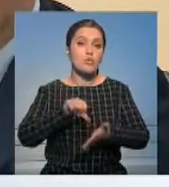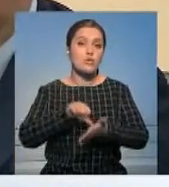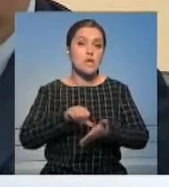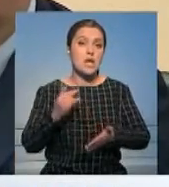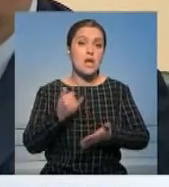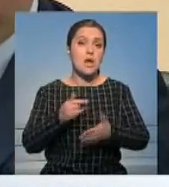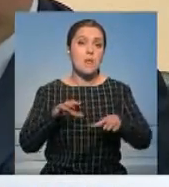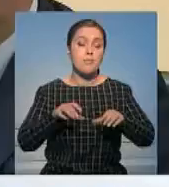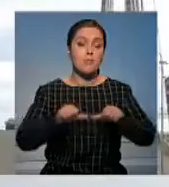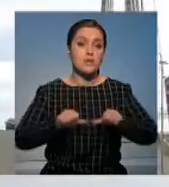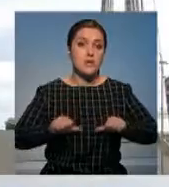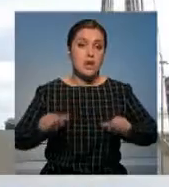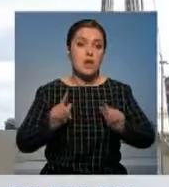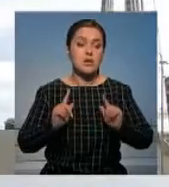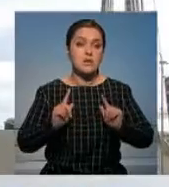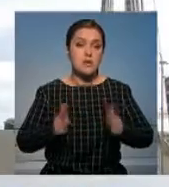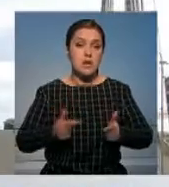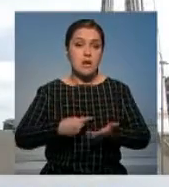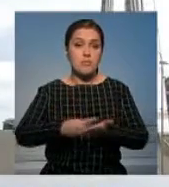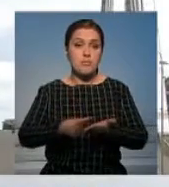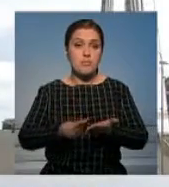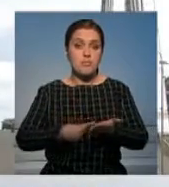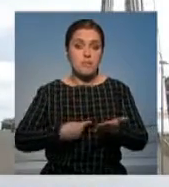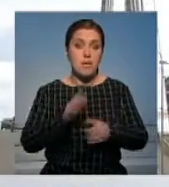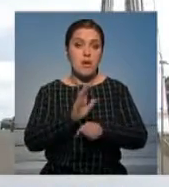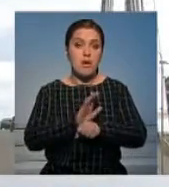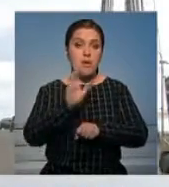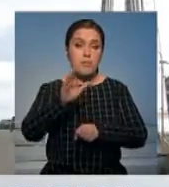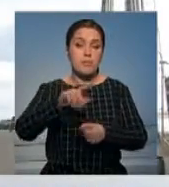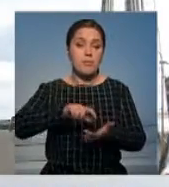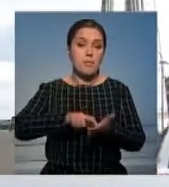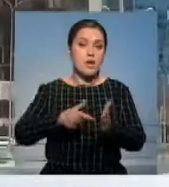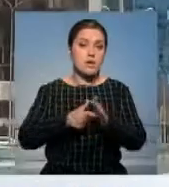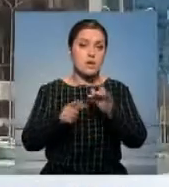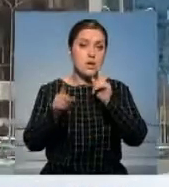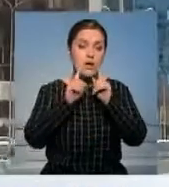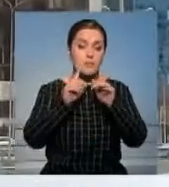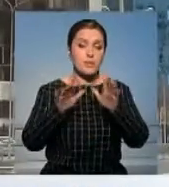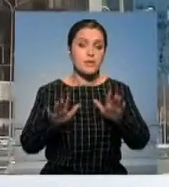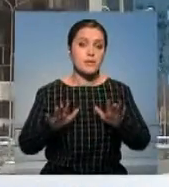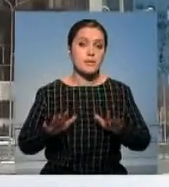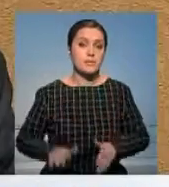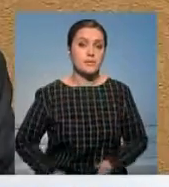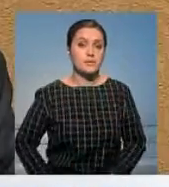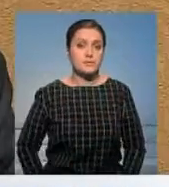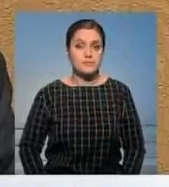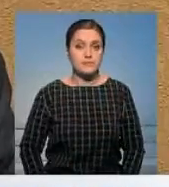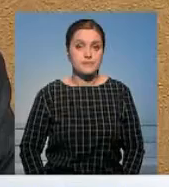комитета документ поддержали и передали на рассмотрение в палату.